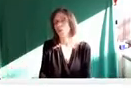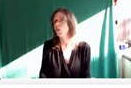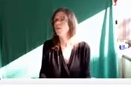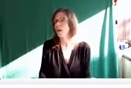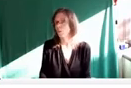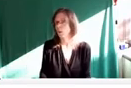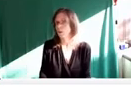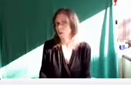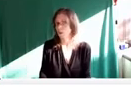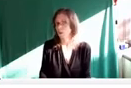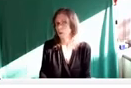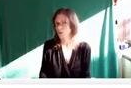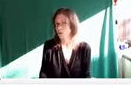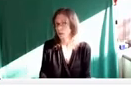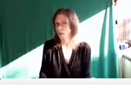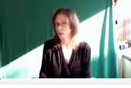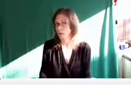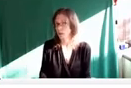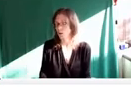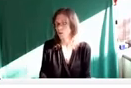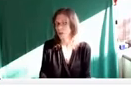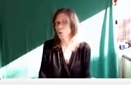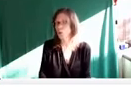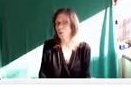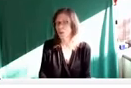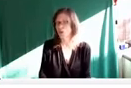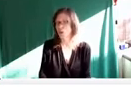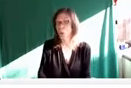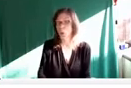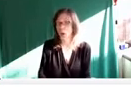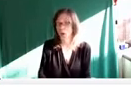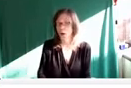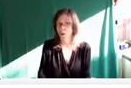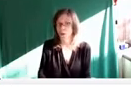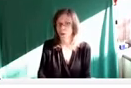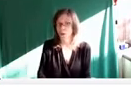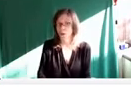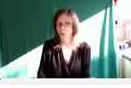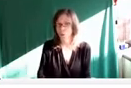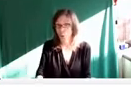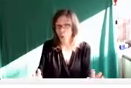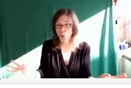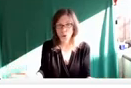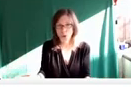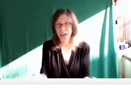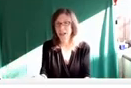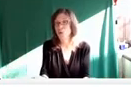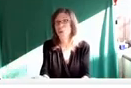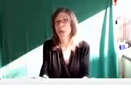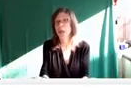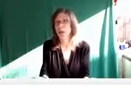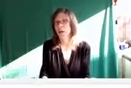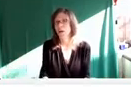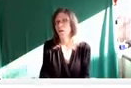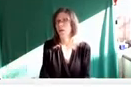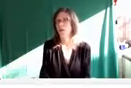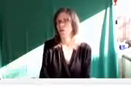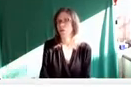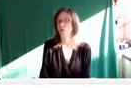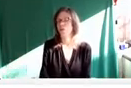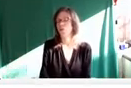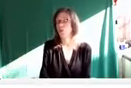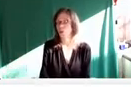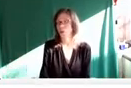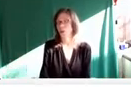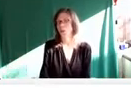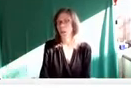C'est un peu le Far West à ce stade-ci. Donc, malheureusement, je n'ai pas de ressources qui résumeraient la